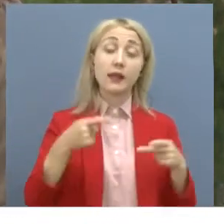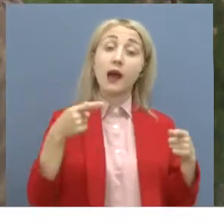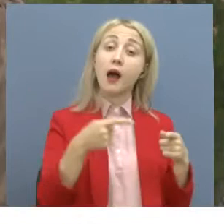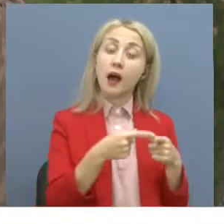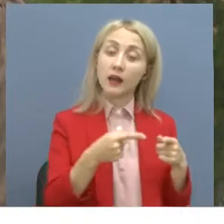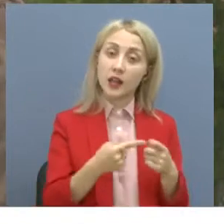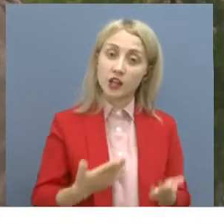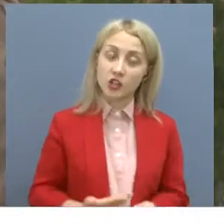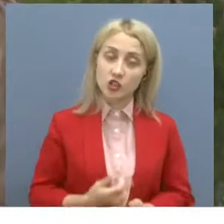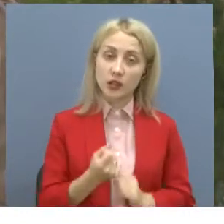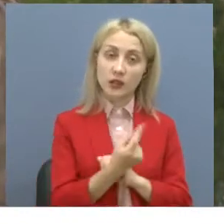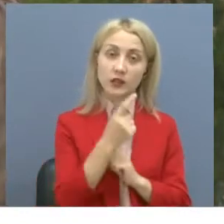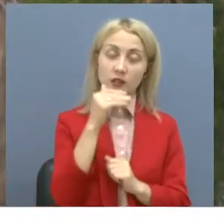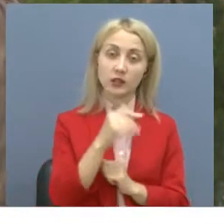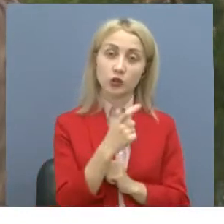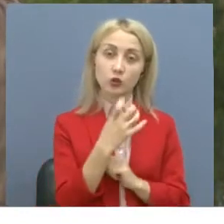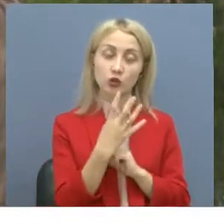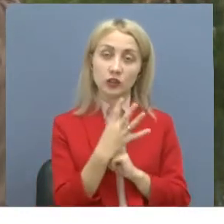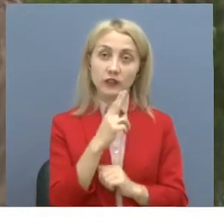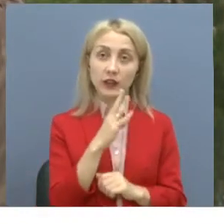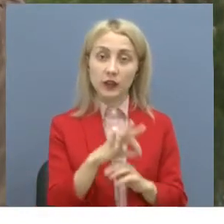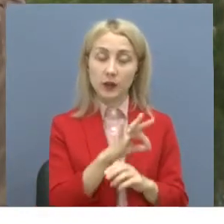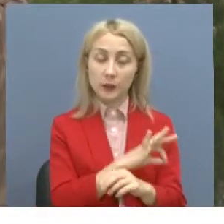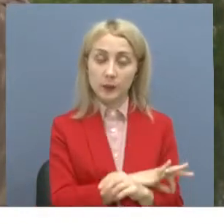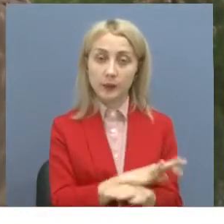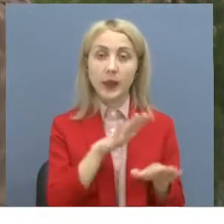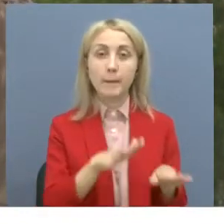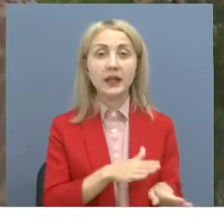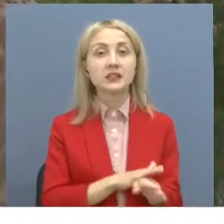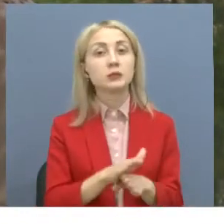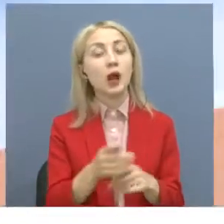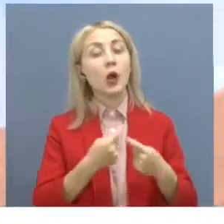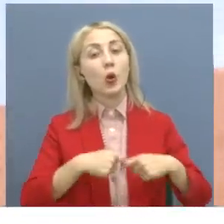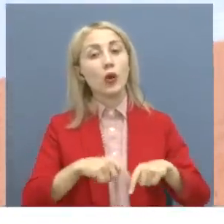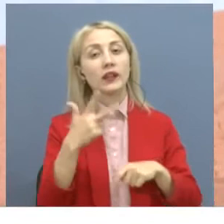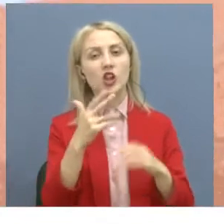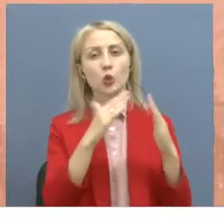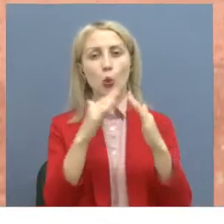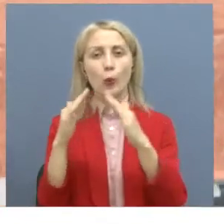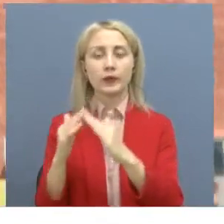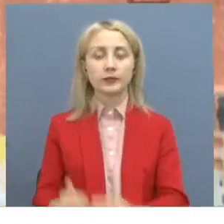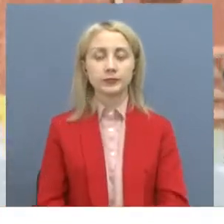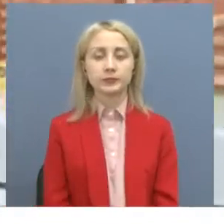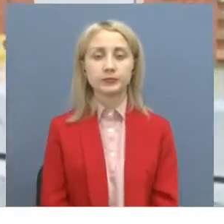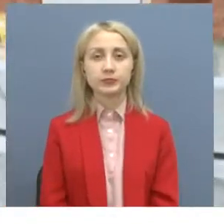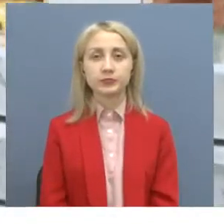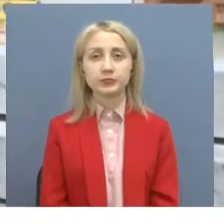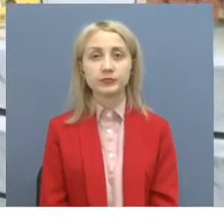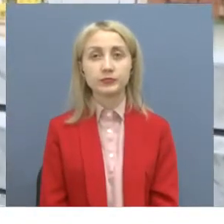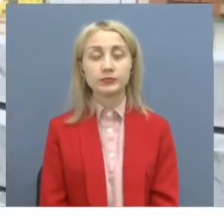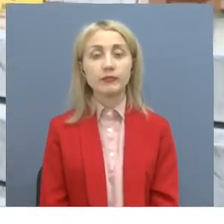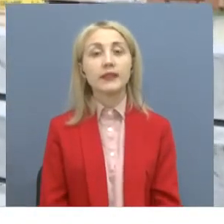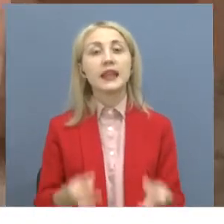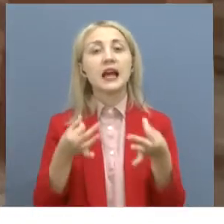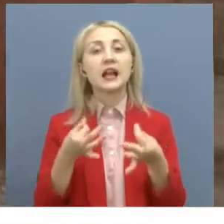аумағы 99,300 шаршы метр болатын көп қабатты 20 тұрғын үй салынады. Мердігер компания өкілдері барлық